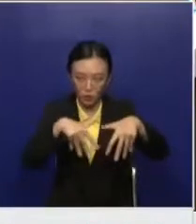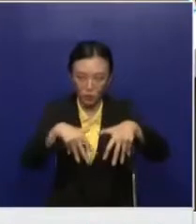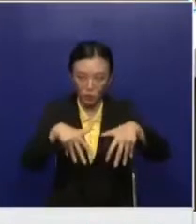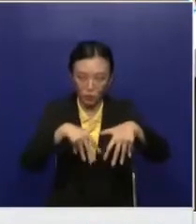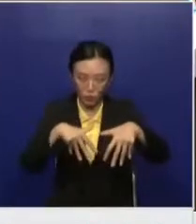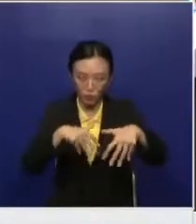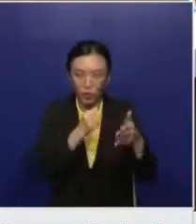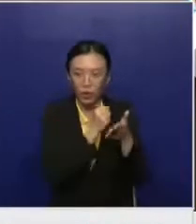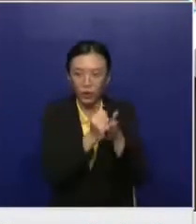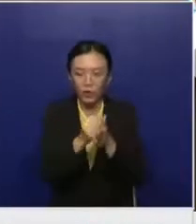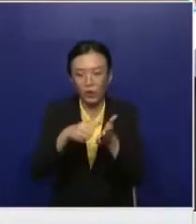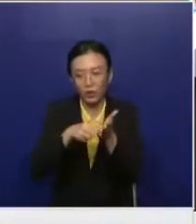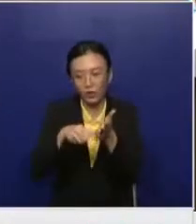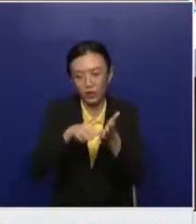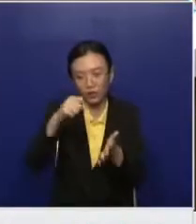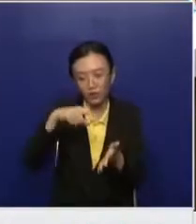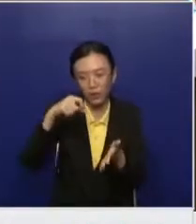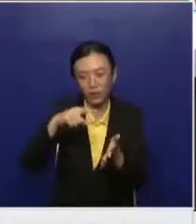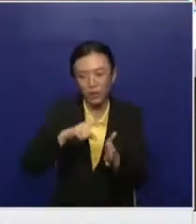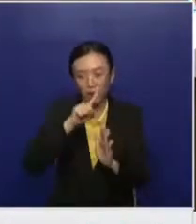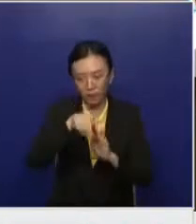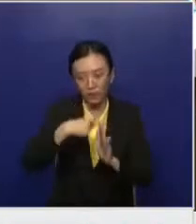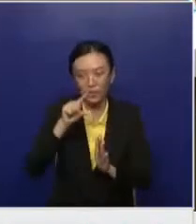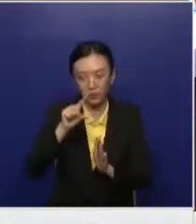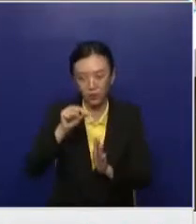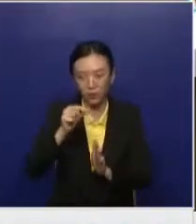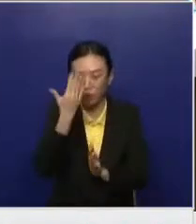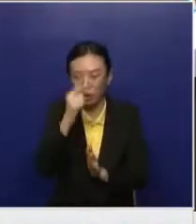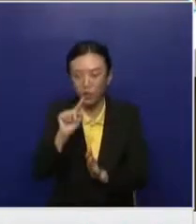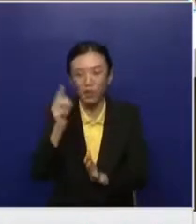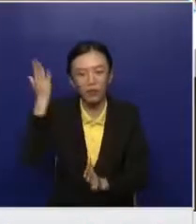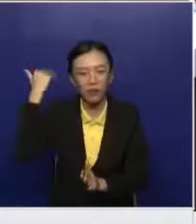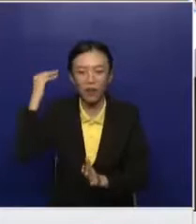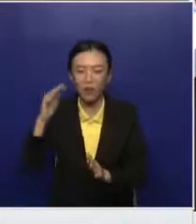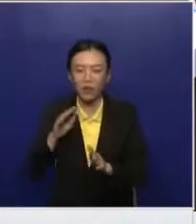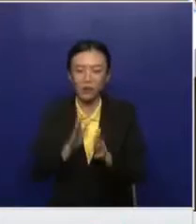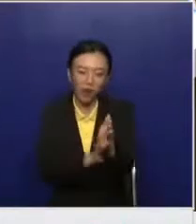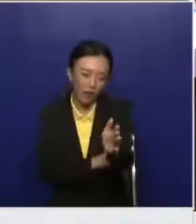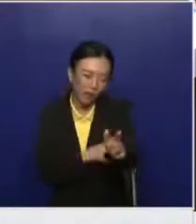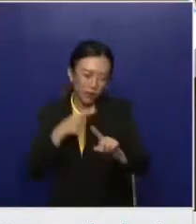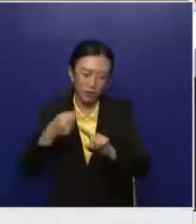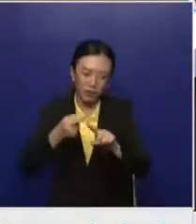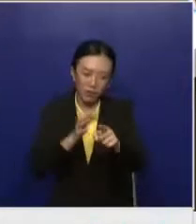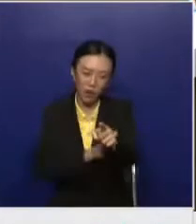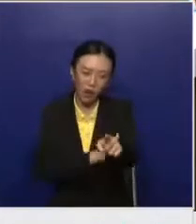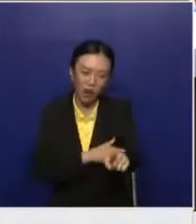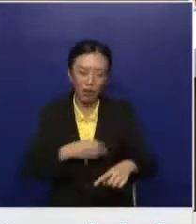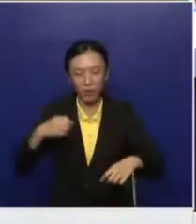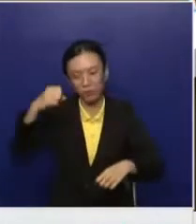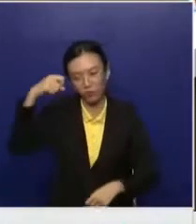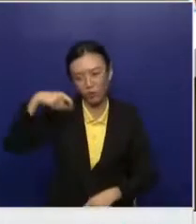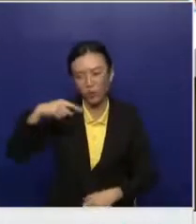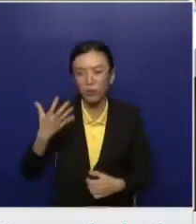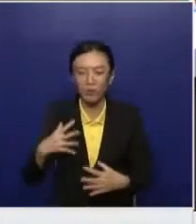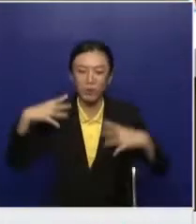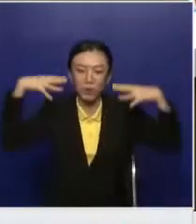แซมให้เสร็จสิ้นภายใน24ชั่วโมงนะครับที่ผ่านมาบางครั้งเป็นเดือนไม่ได้ซ่อมอันนี้ก็เป็นเหตุของความอันตรายของการจ